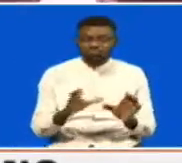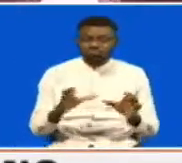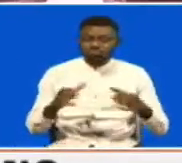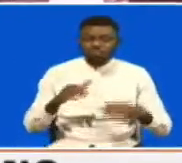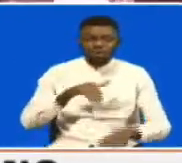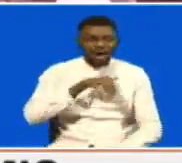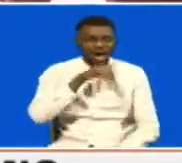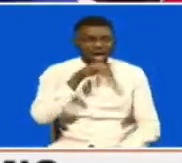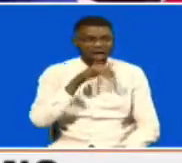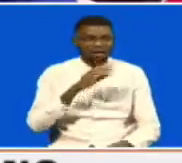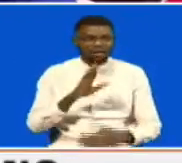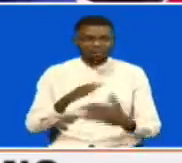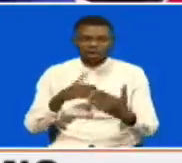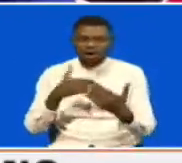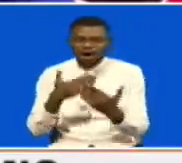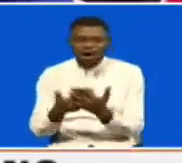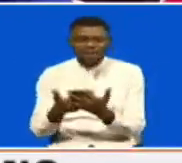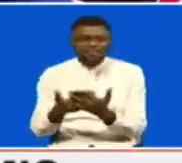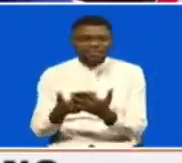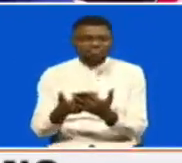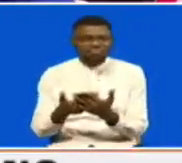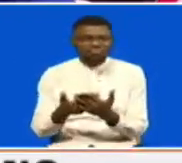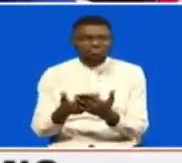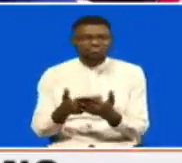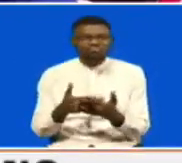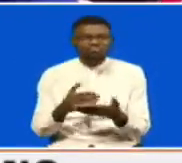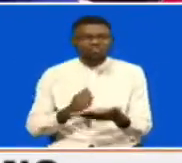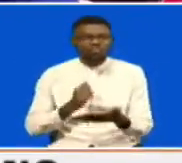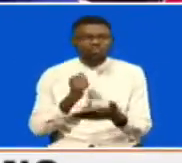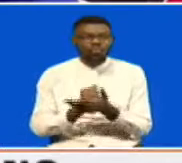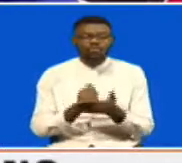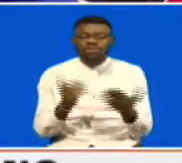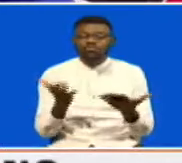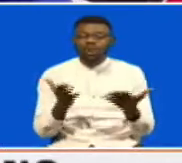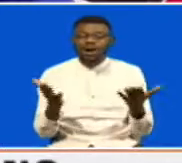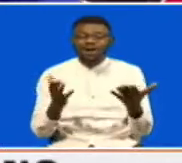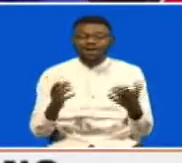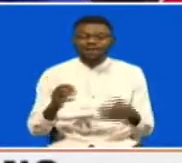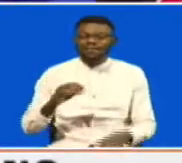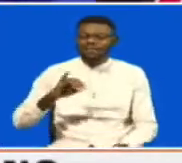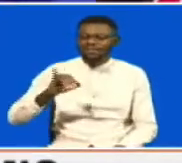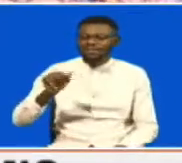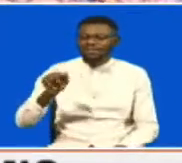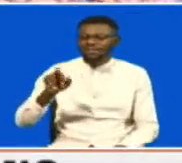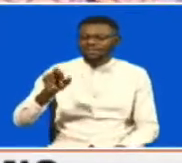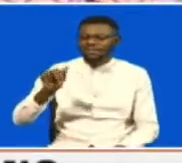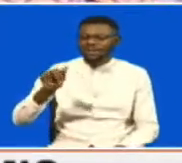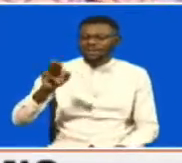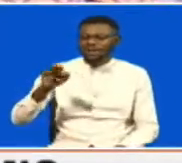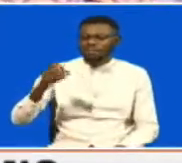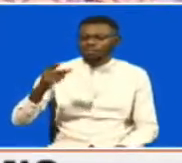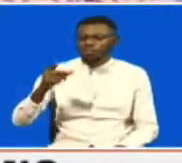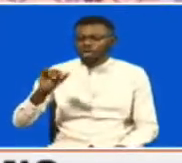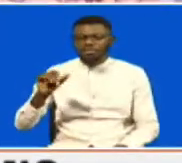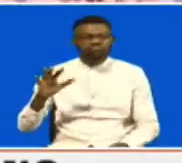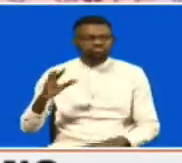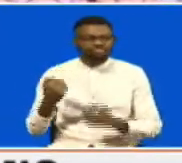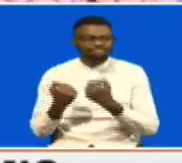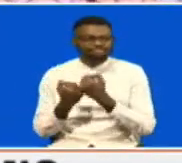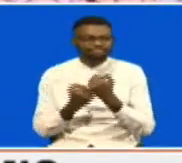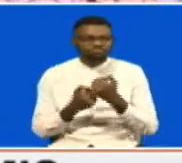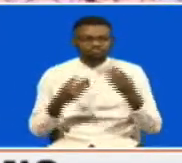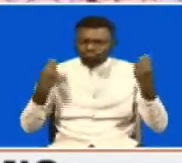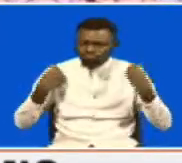Odinga alifika kwenye makao makuu ya muungano huo katika eneo la wakfu wa Jaramogi Oginga Odinga, akiwa amevalia magwanda